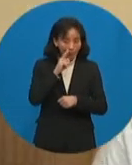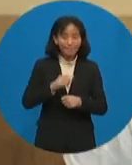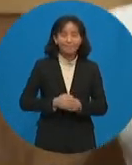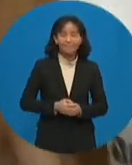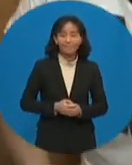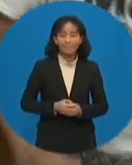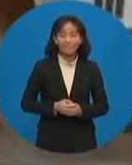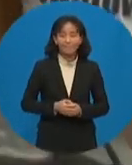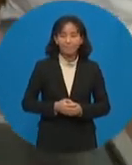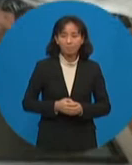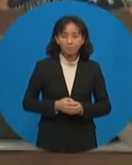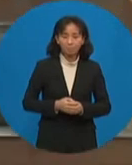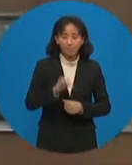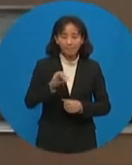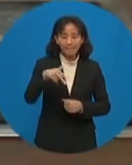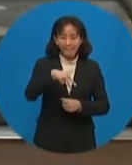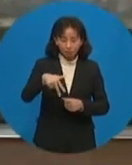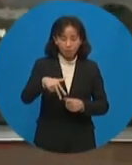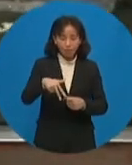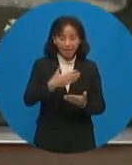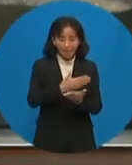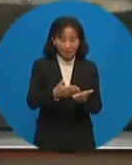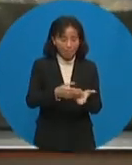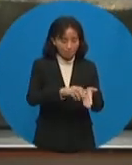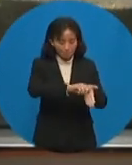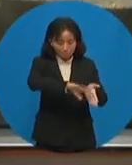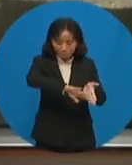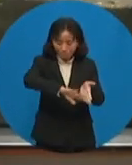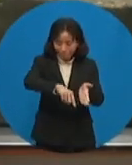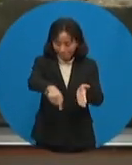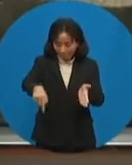はい、これでチーズがすべて入りました、 はい、